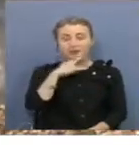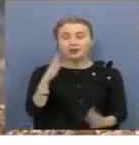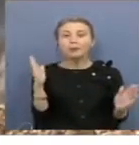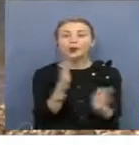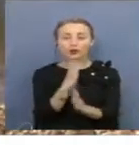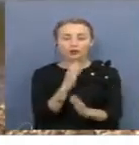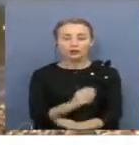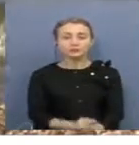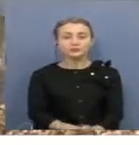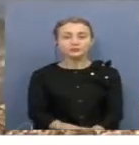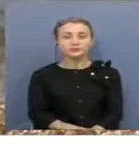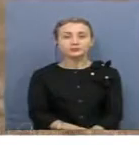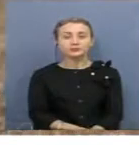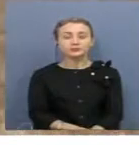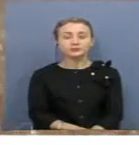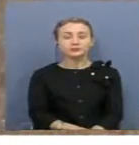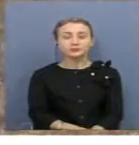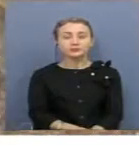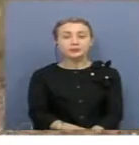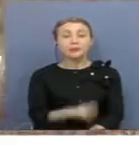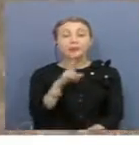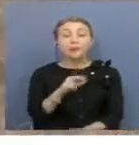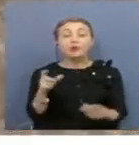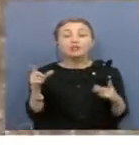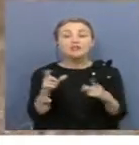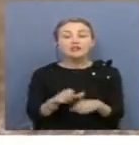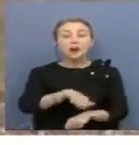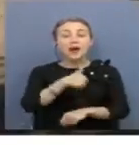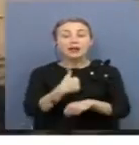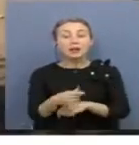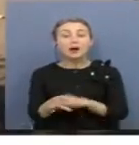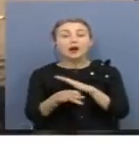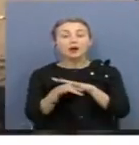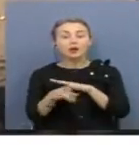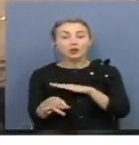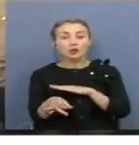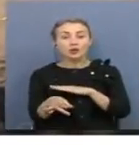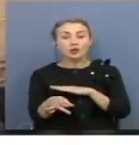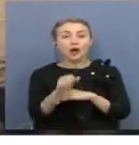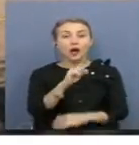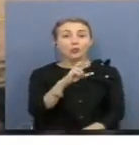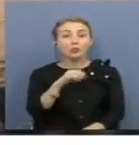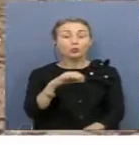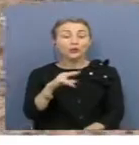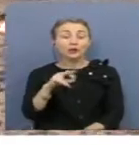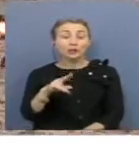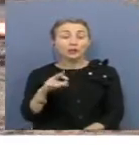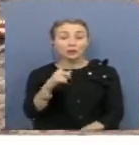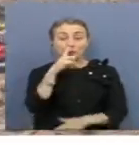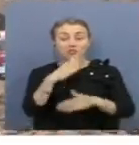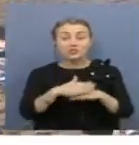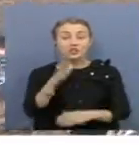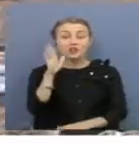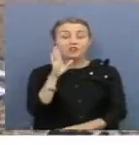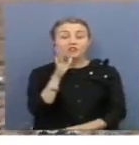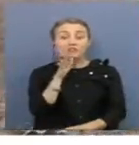Аудан әкімі Бергжан Әбутәліптің айтуынша, жоғарыда Зерен көлінің жағалауында жол және коммуналдық инфрақұрылым жүйелерін тарту жұмыстары қолға алынбақша. Тұтас алғанда